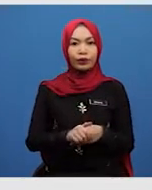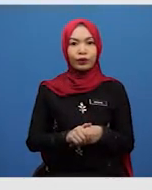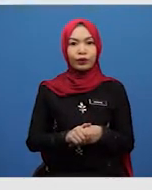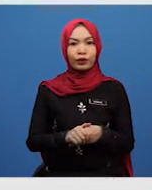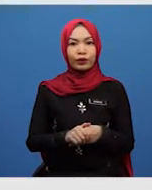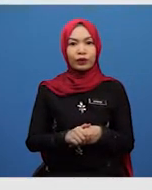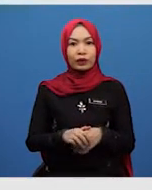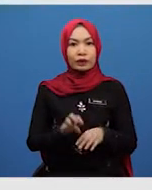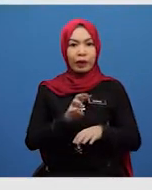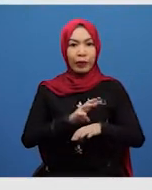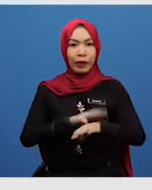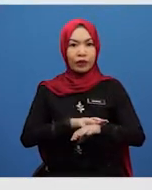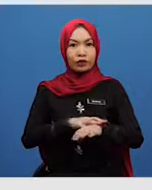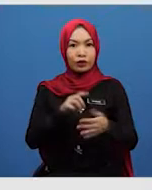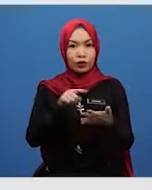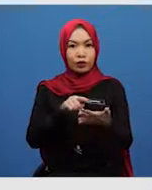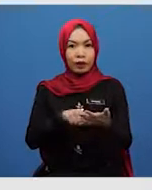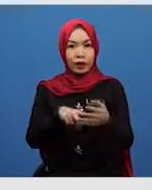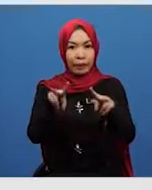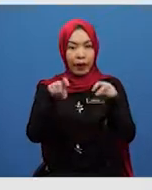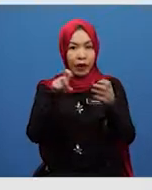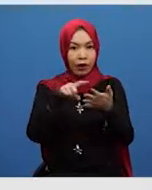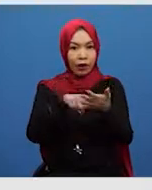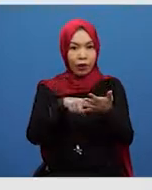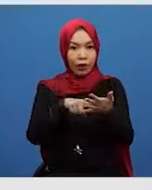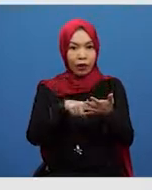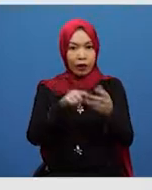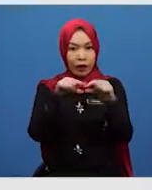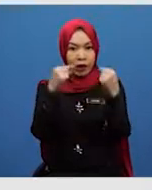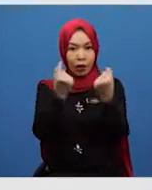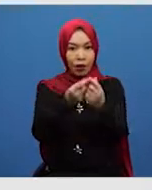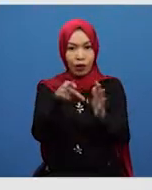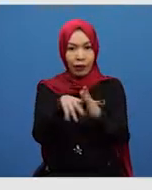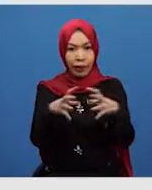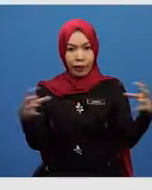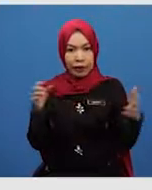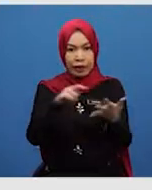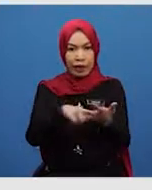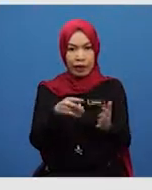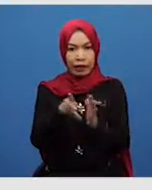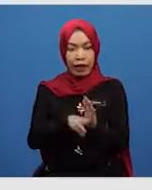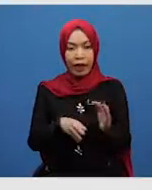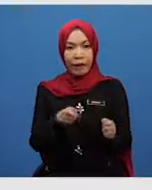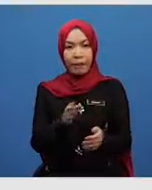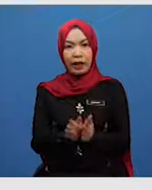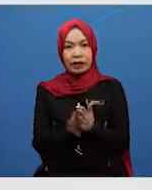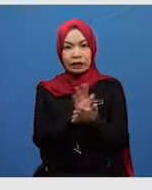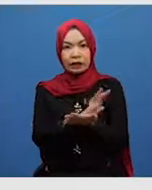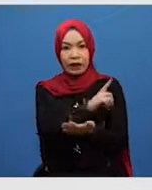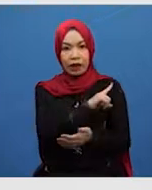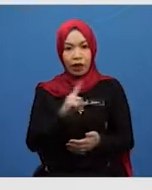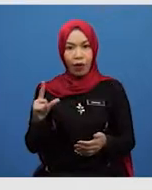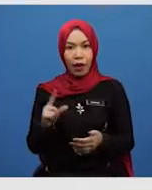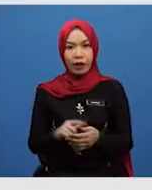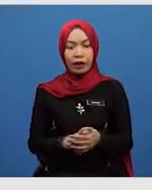suatu pengaruh Kesultanan Brunei golongan pembesar ini menjadi wakil bagi PH Sultan